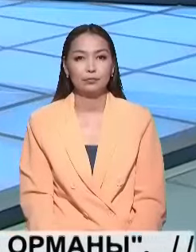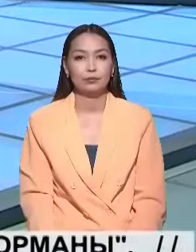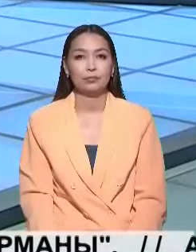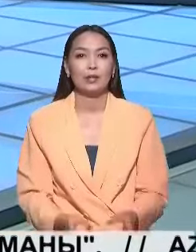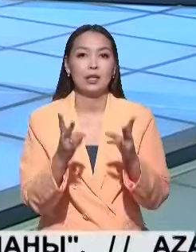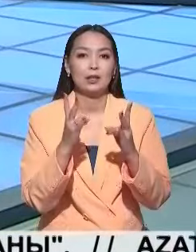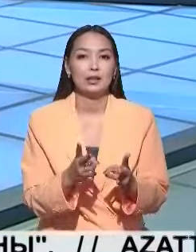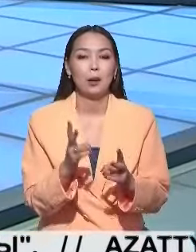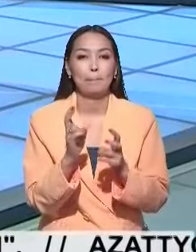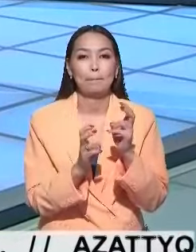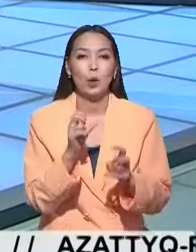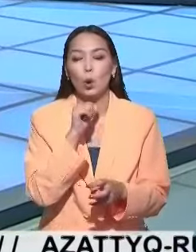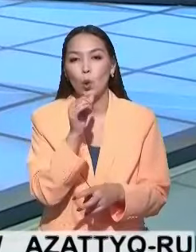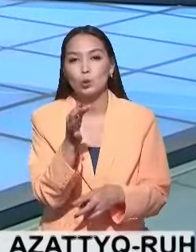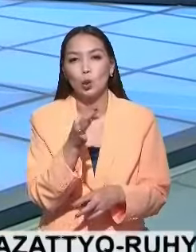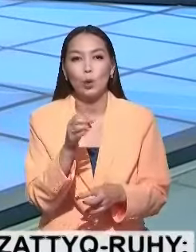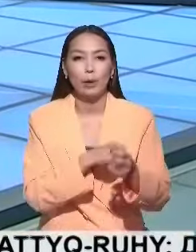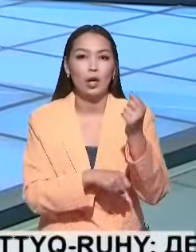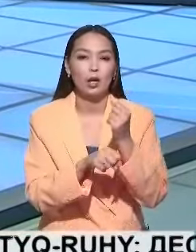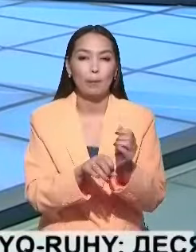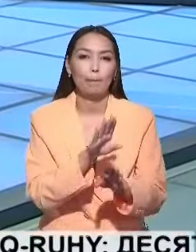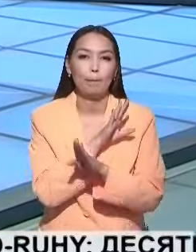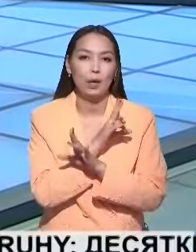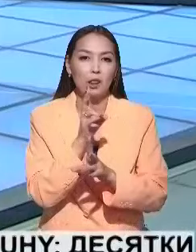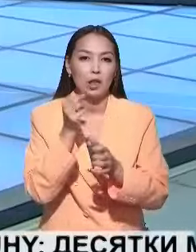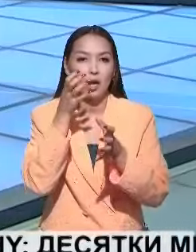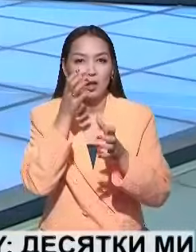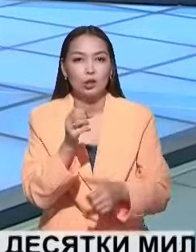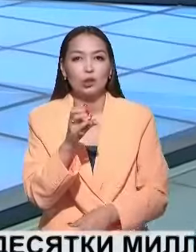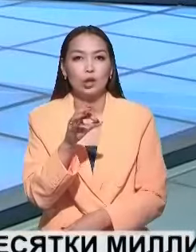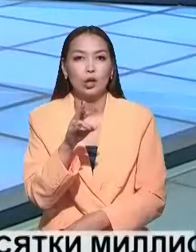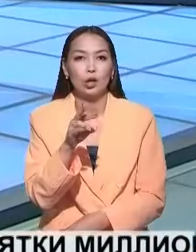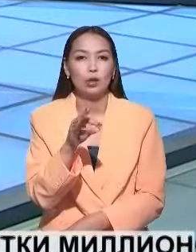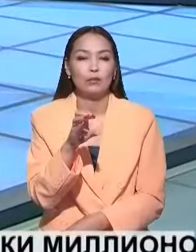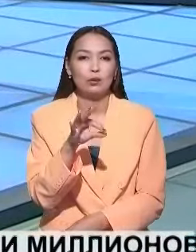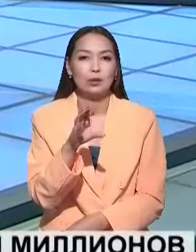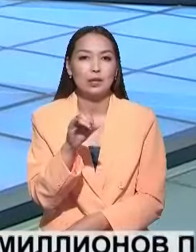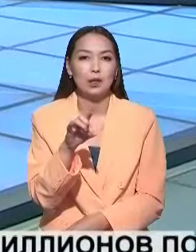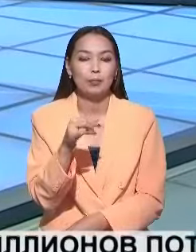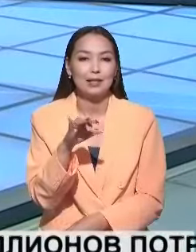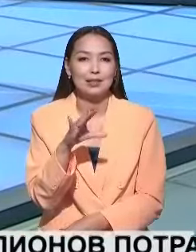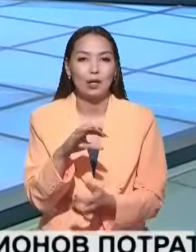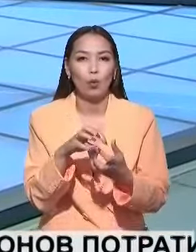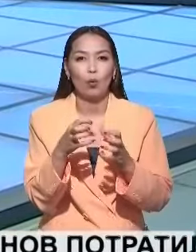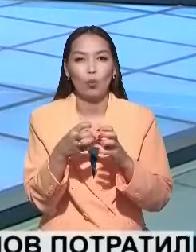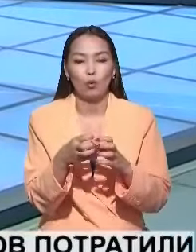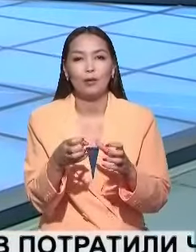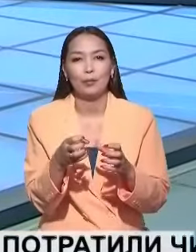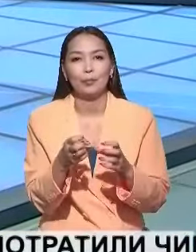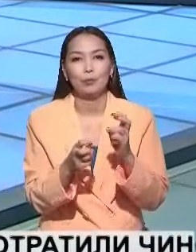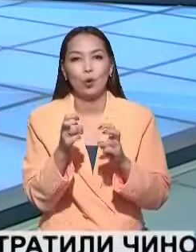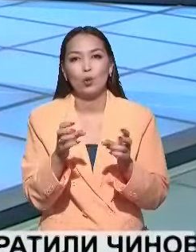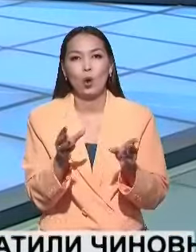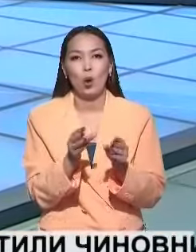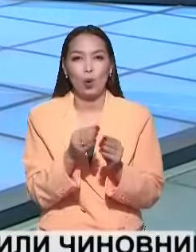Трагедия на производстве в Кустанайской области. Рабочий погиб на шахте Соколовско-Сарбайского горно-производительного объединения. По